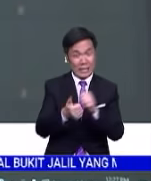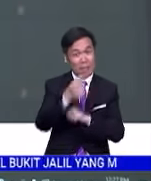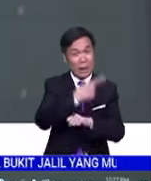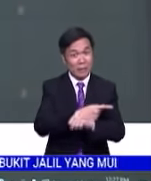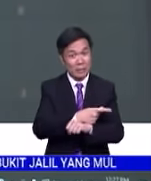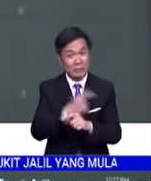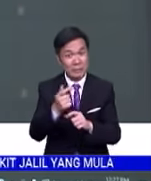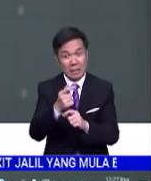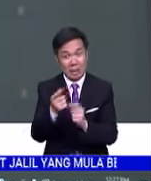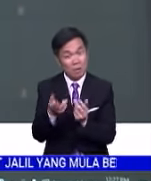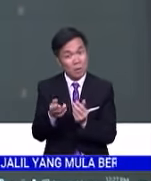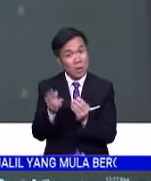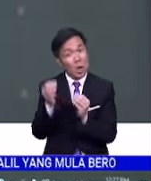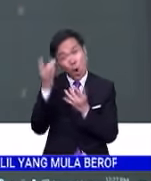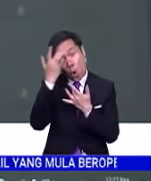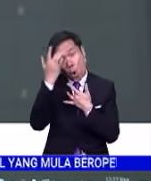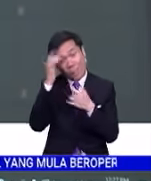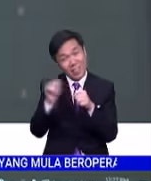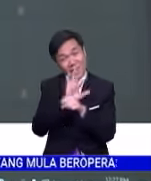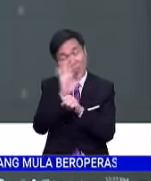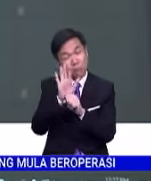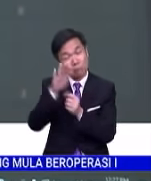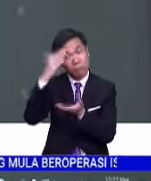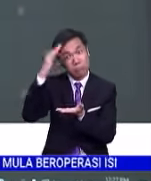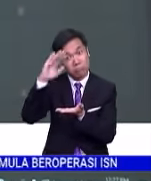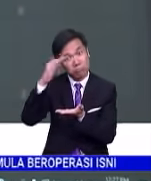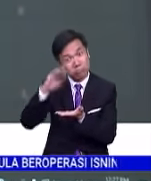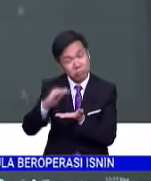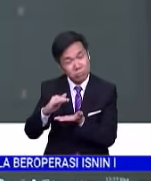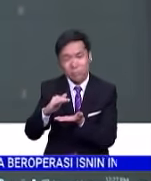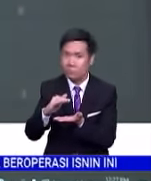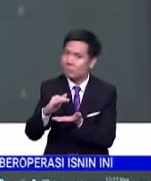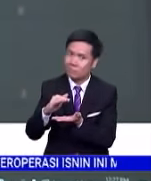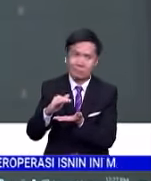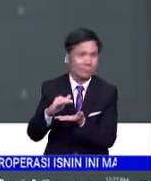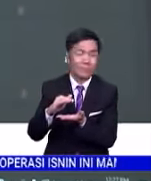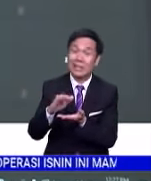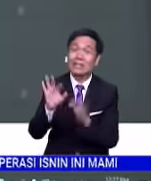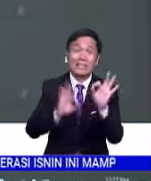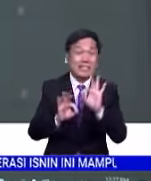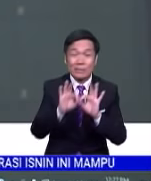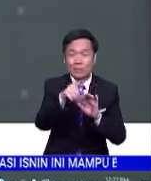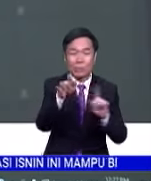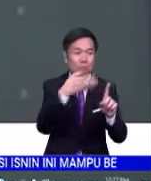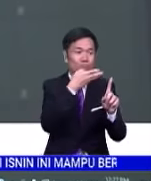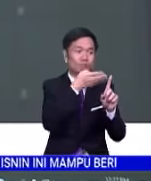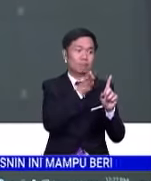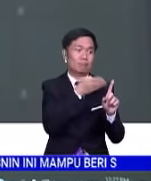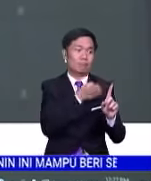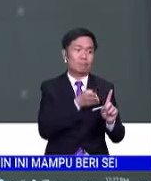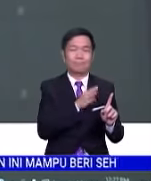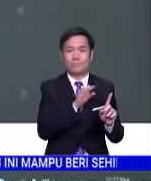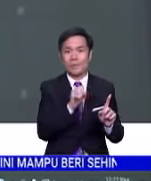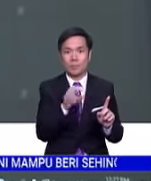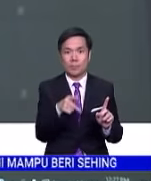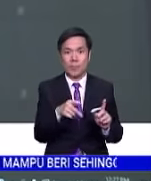takkan turun seandainya kita tidak mematuhi SOP itu sebagai contoh.